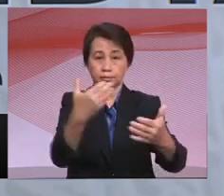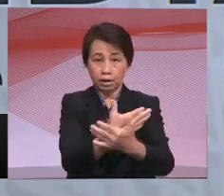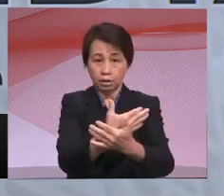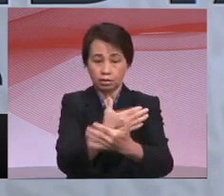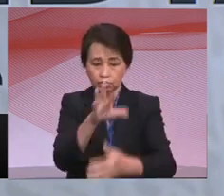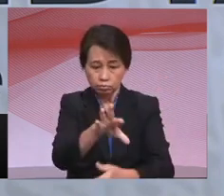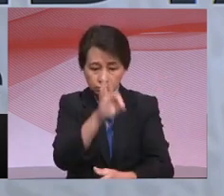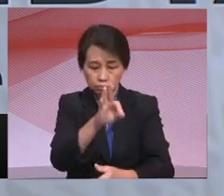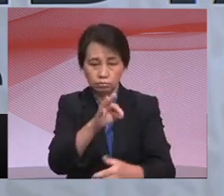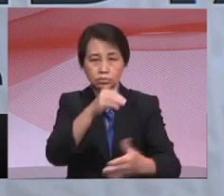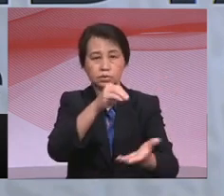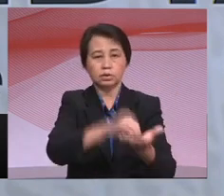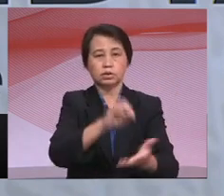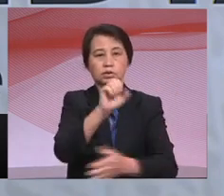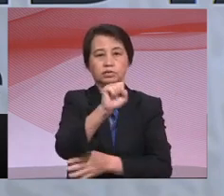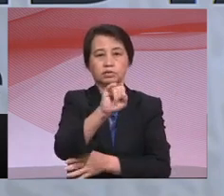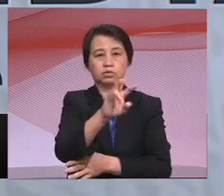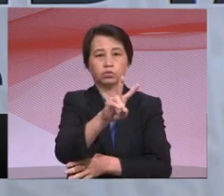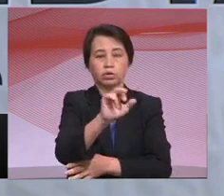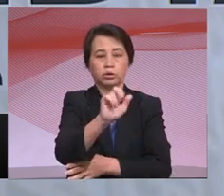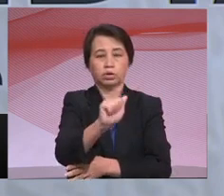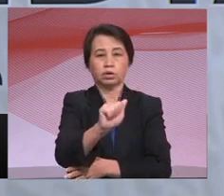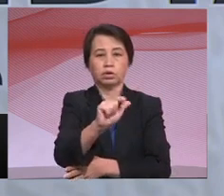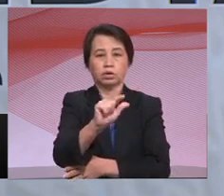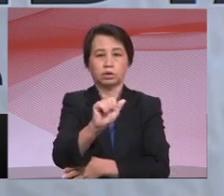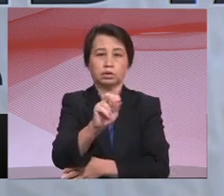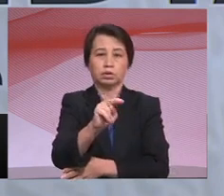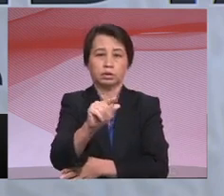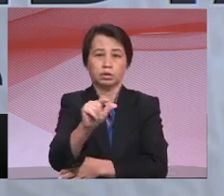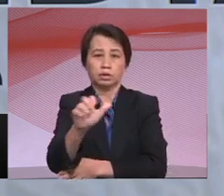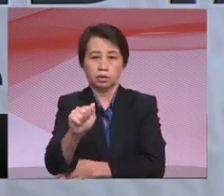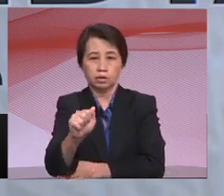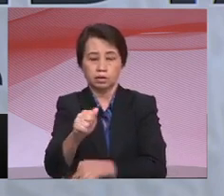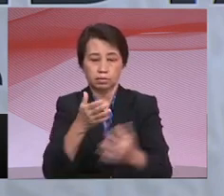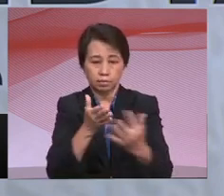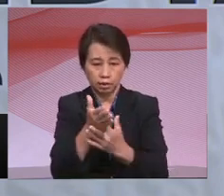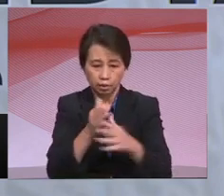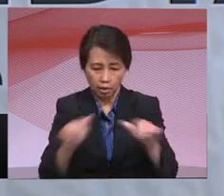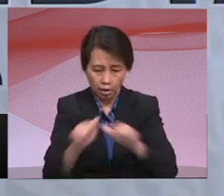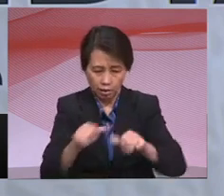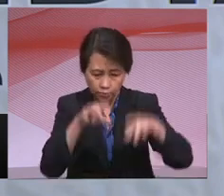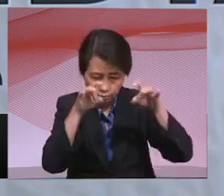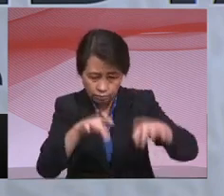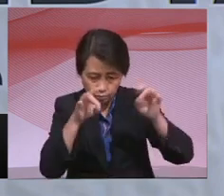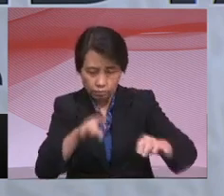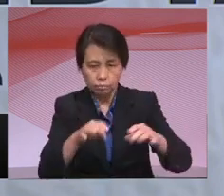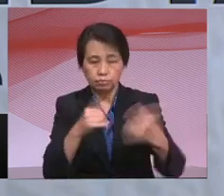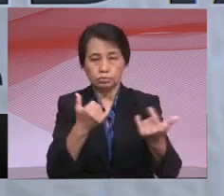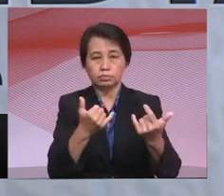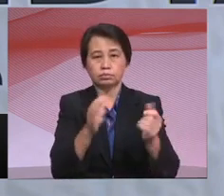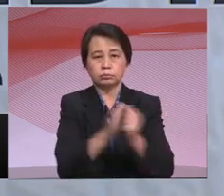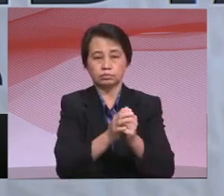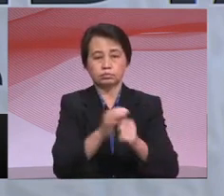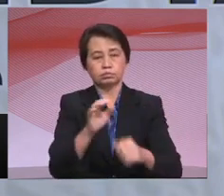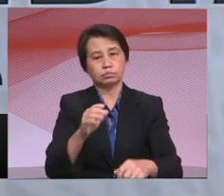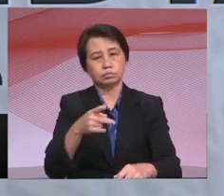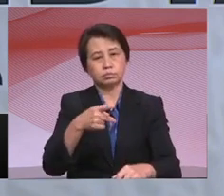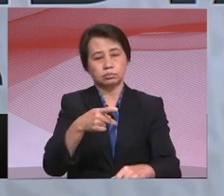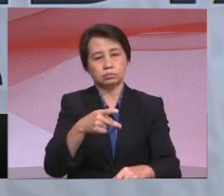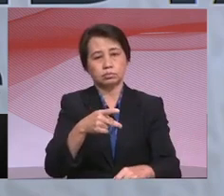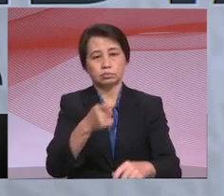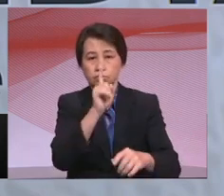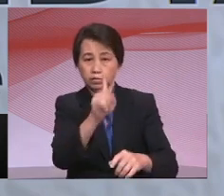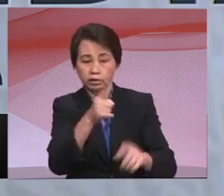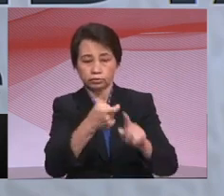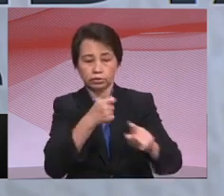Siva Gangga pada hari ini melalui aktif pengesanan, iaitu kes secara active case detection. 1